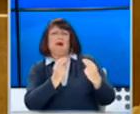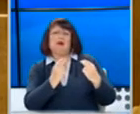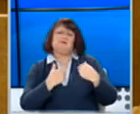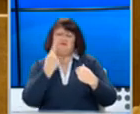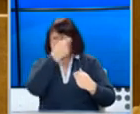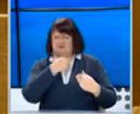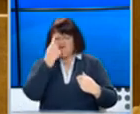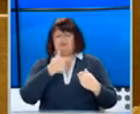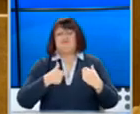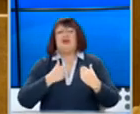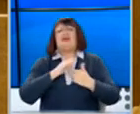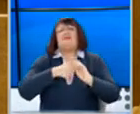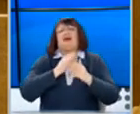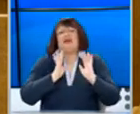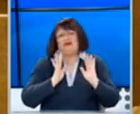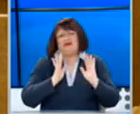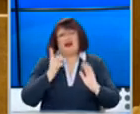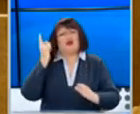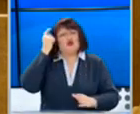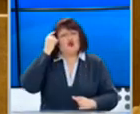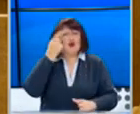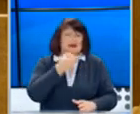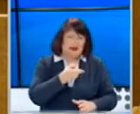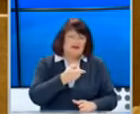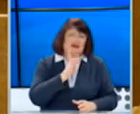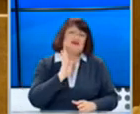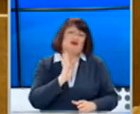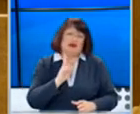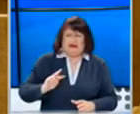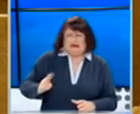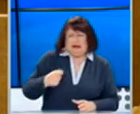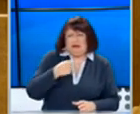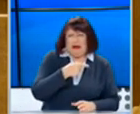μένα. Το καταλαβαίνετε κι εσείς, κύριε Βουρίδη, φαντάζομαι.